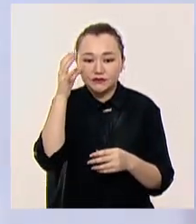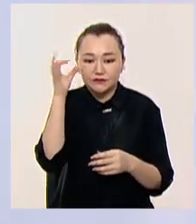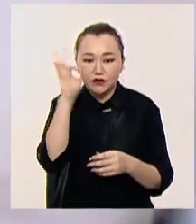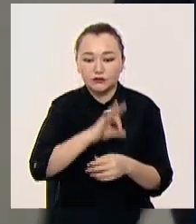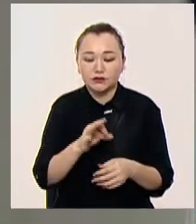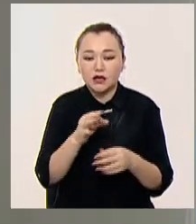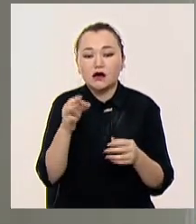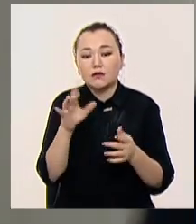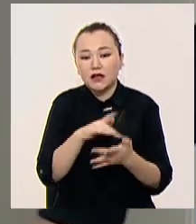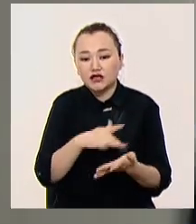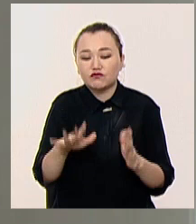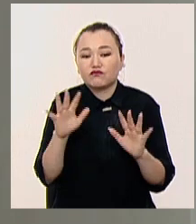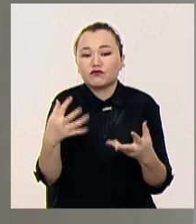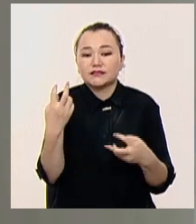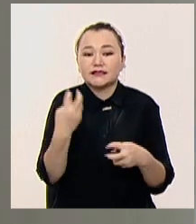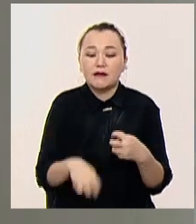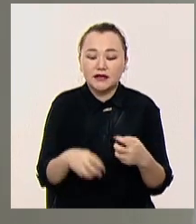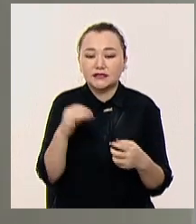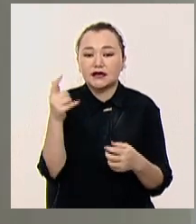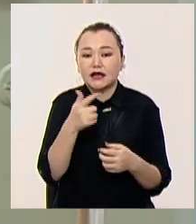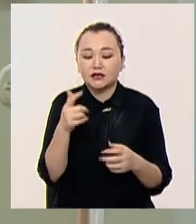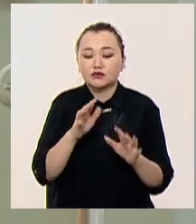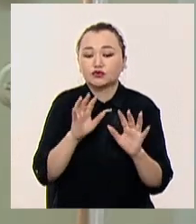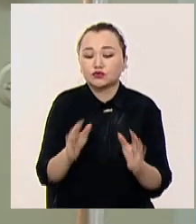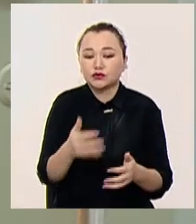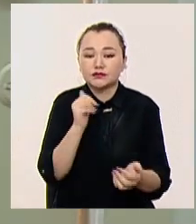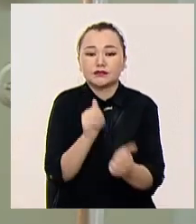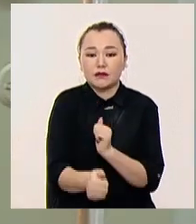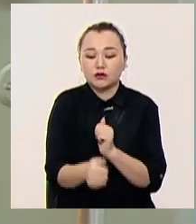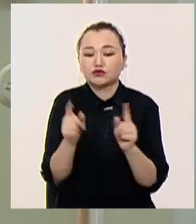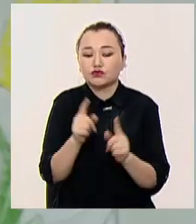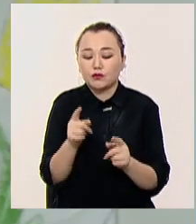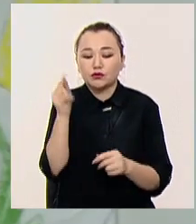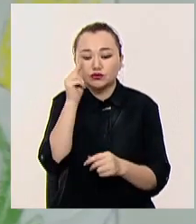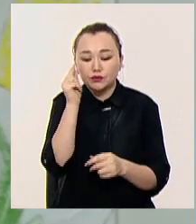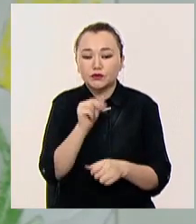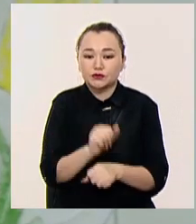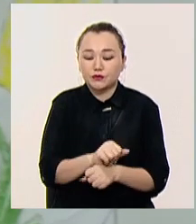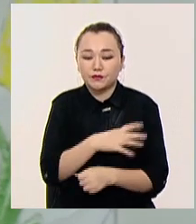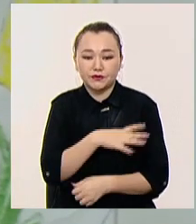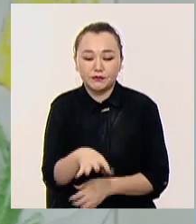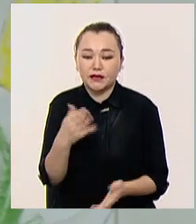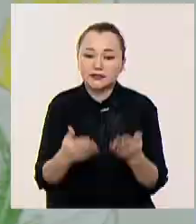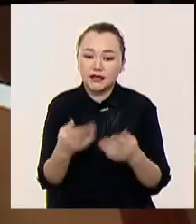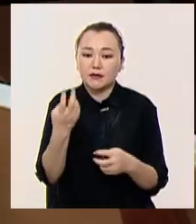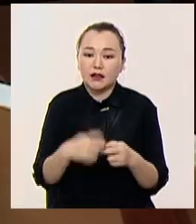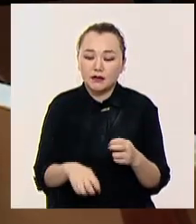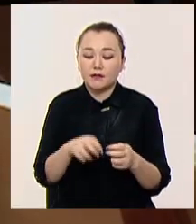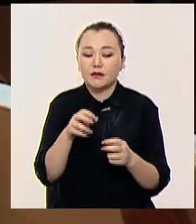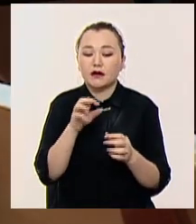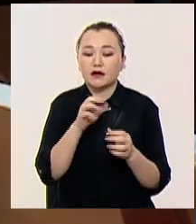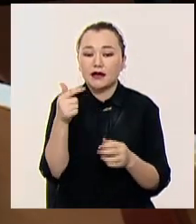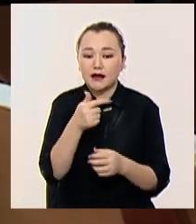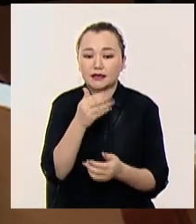Если все же планшет сломается, то в негарантийном случае его заменят, чтобы не прерывать учебный процесс. Если поломка покрывается